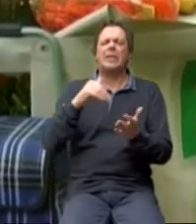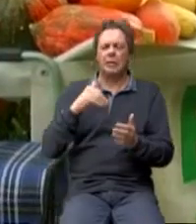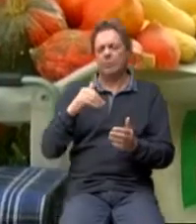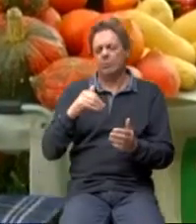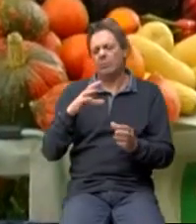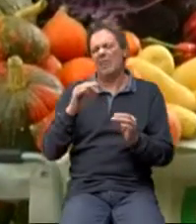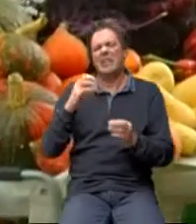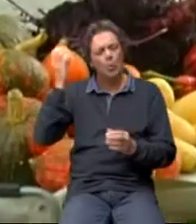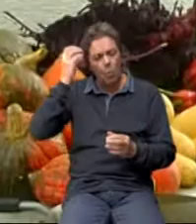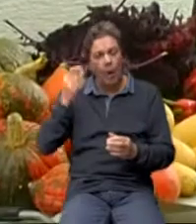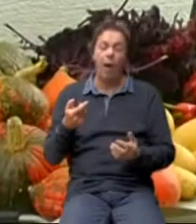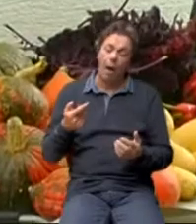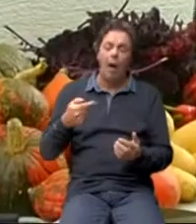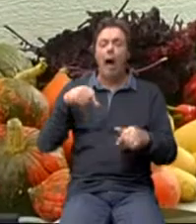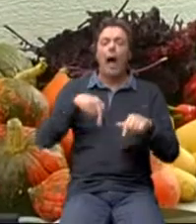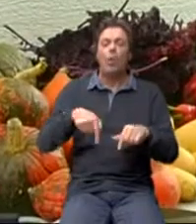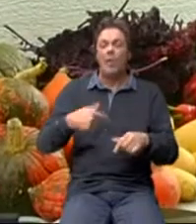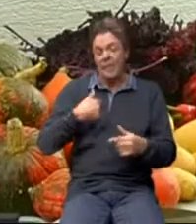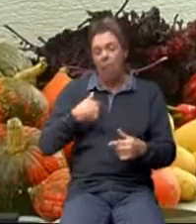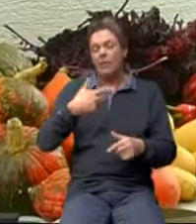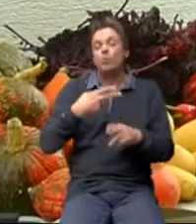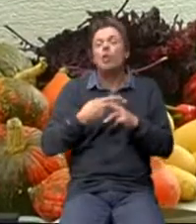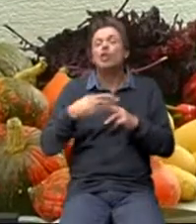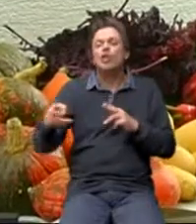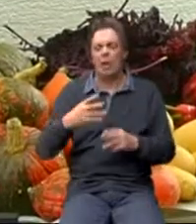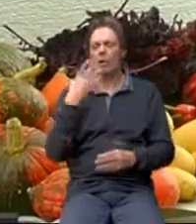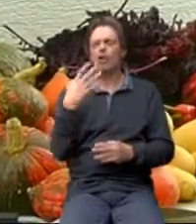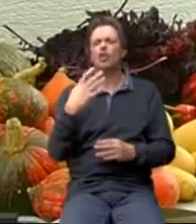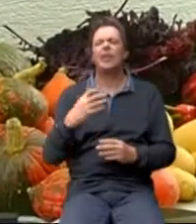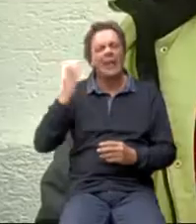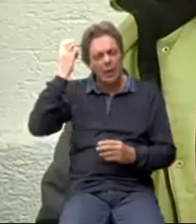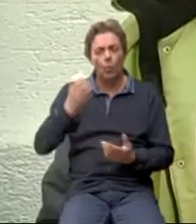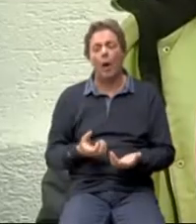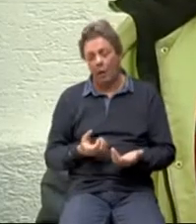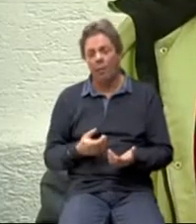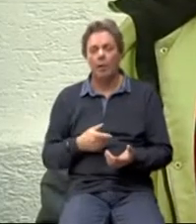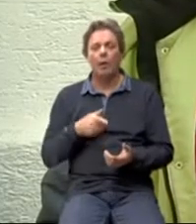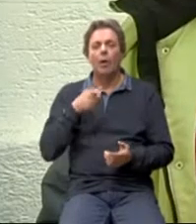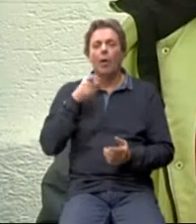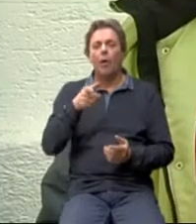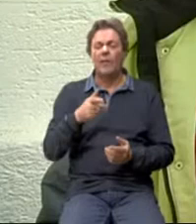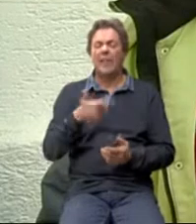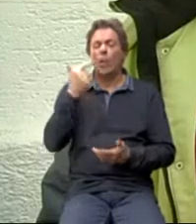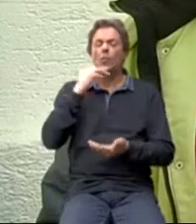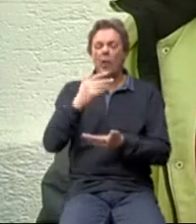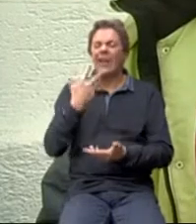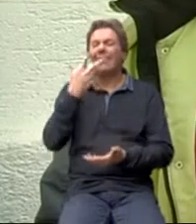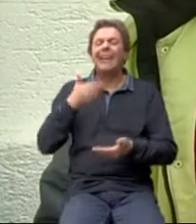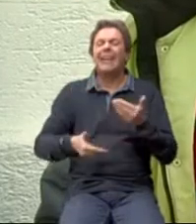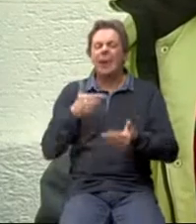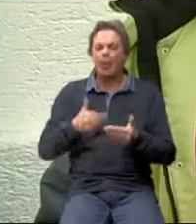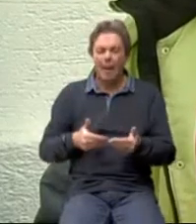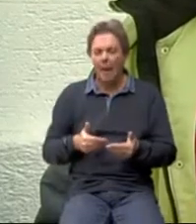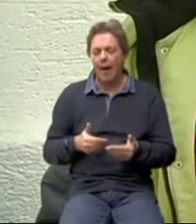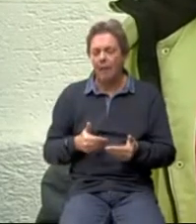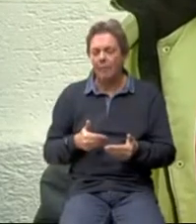našeg eko proizvođača stoji čak 40 kuna. Ovu našu znači rajčicu idu 3 kg rajčice koja košta 20 kuna